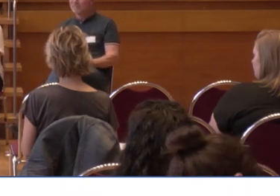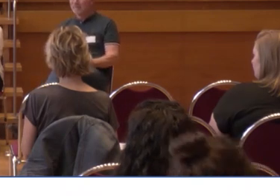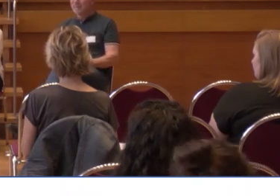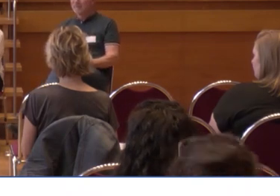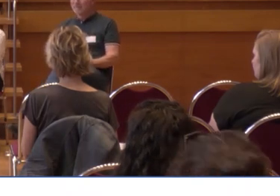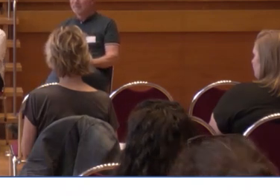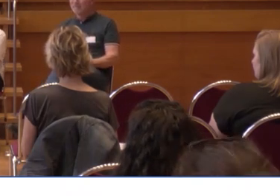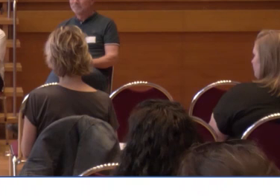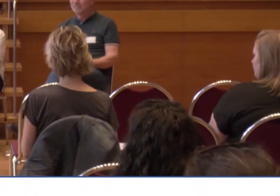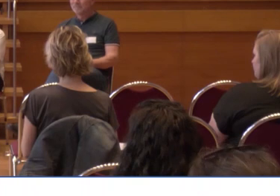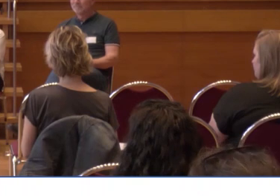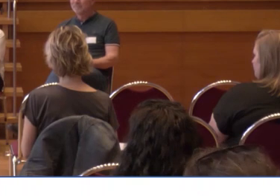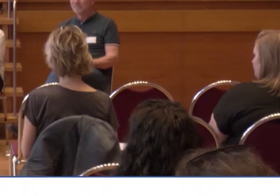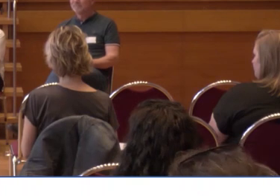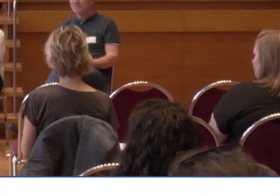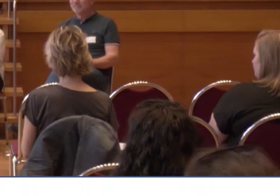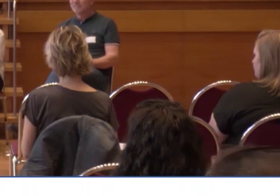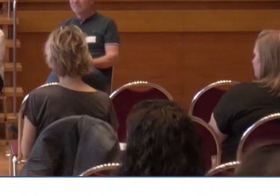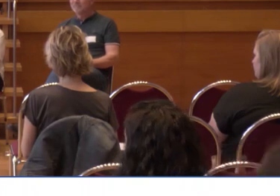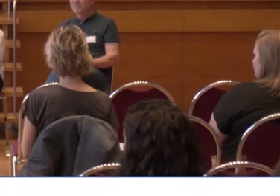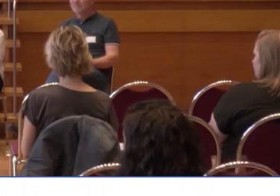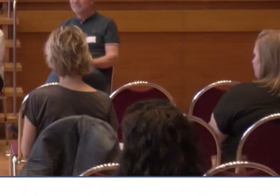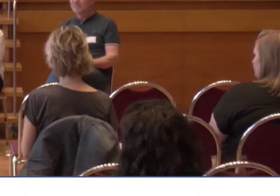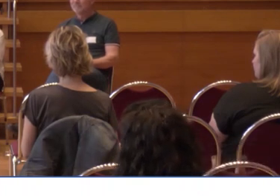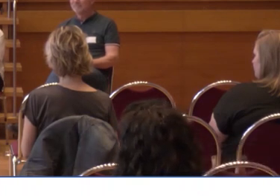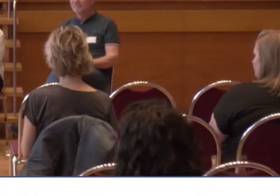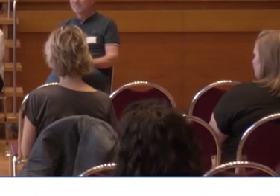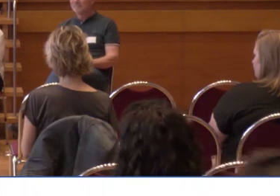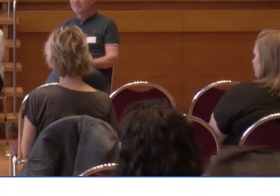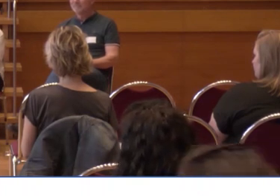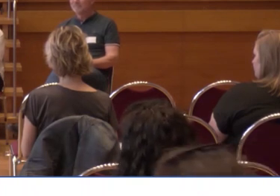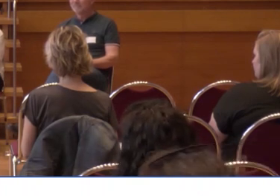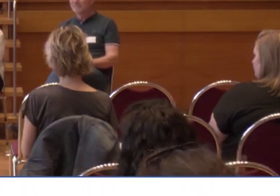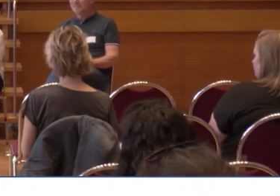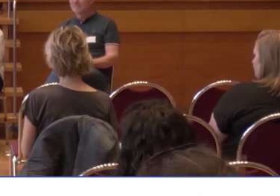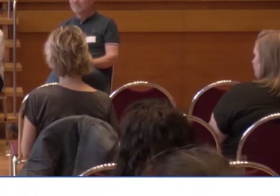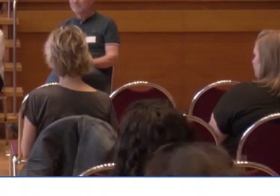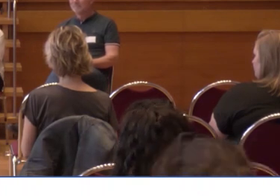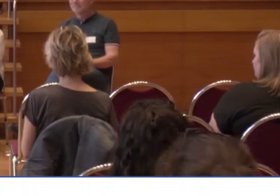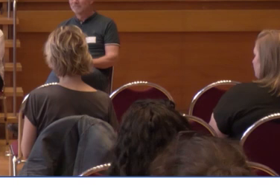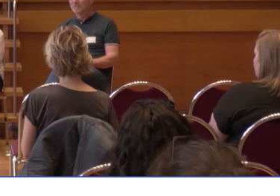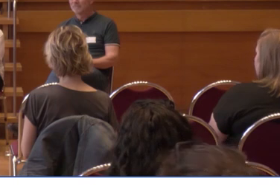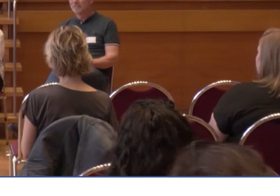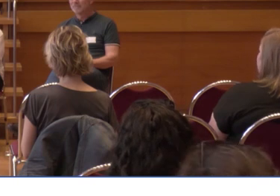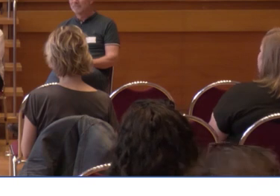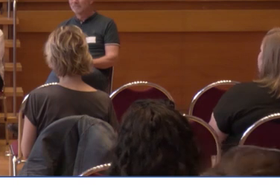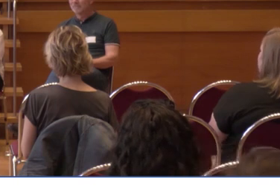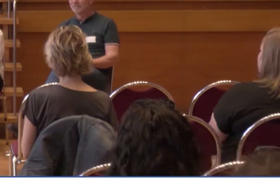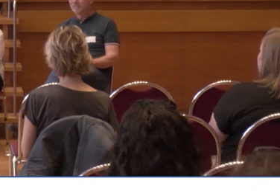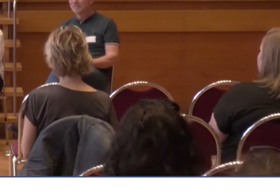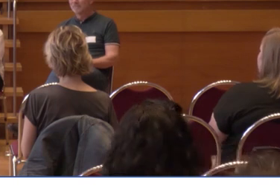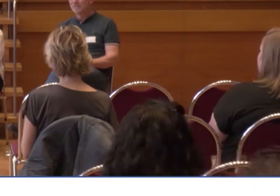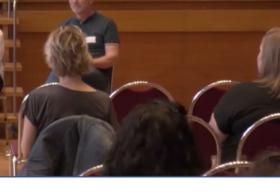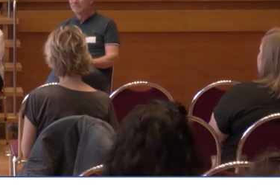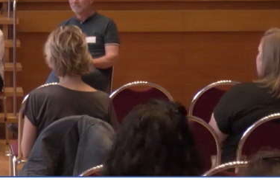ist keine Nachfrage also mein Name ist Andreas Sachse ich arbeite bei der klärungsstelle die der Herr Welsch heute schon erwähnt hatte wo eine